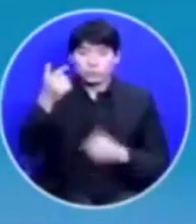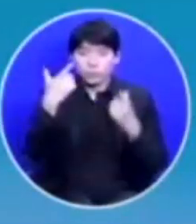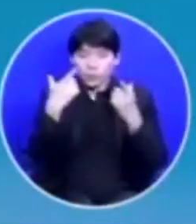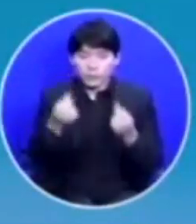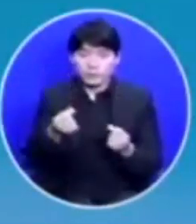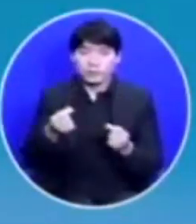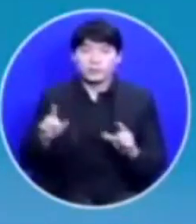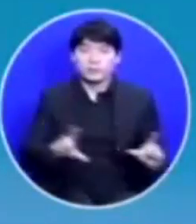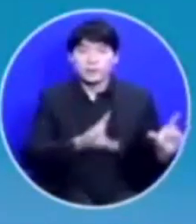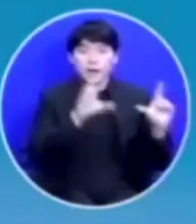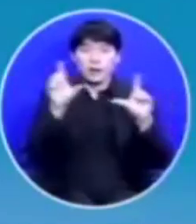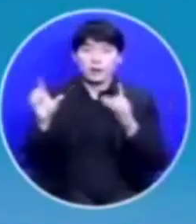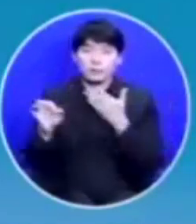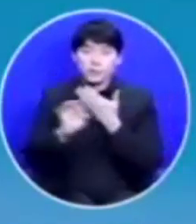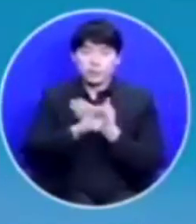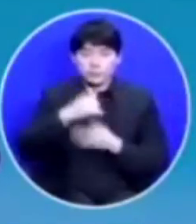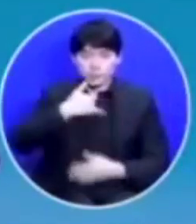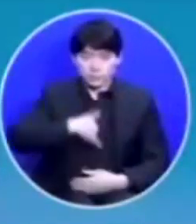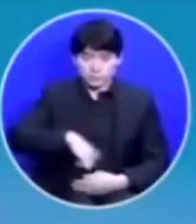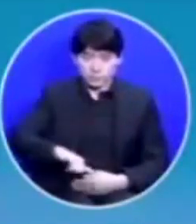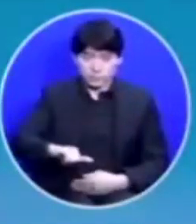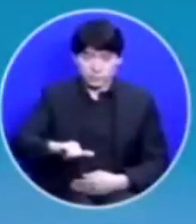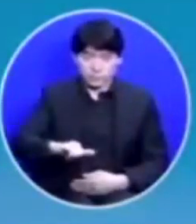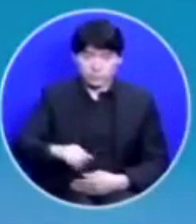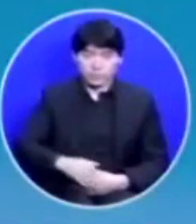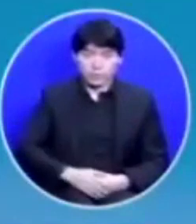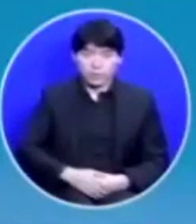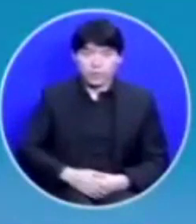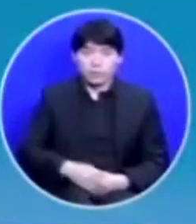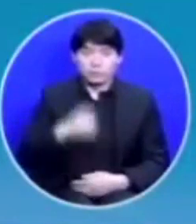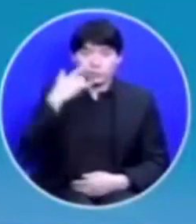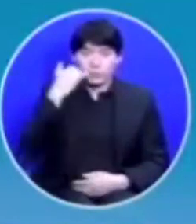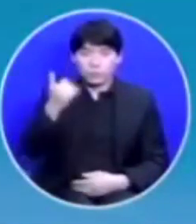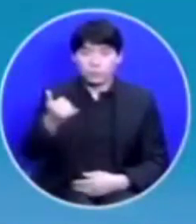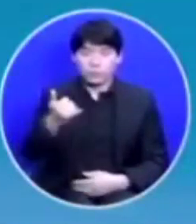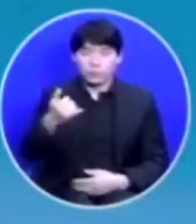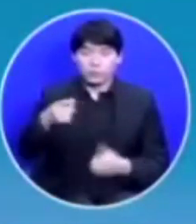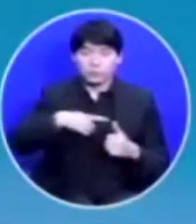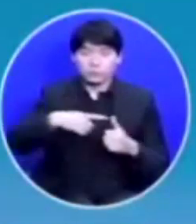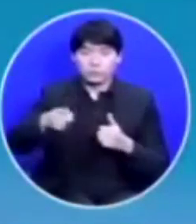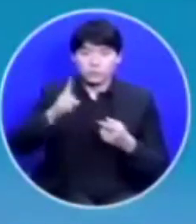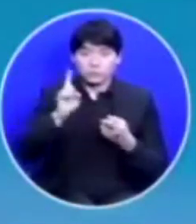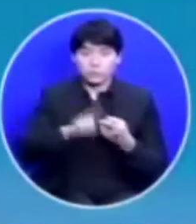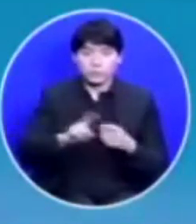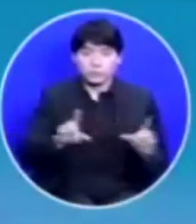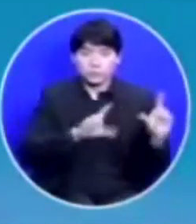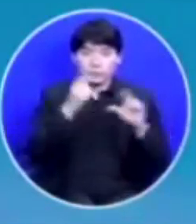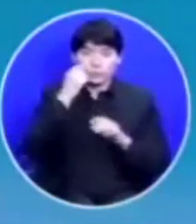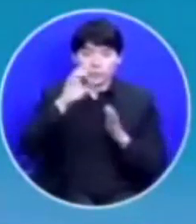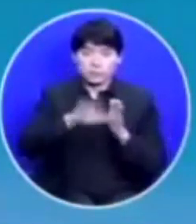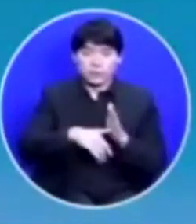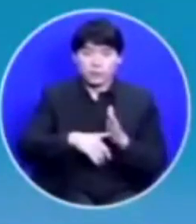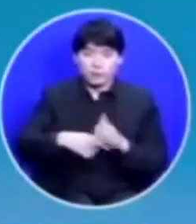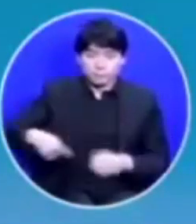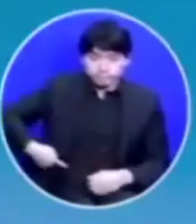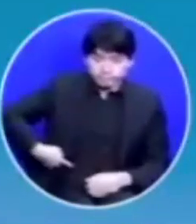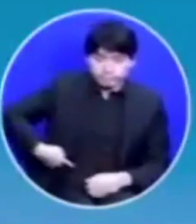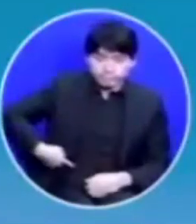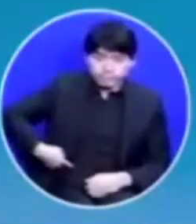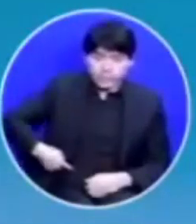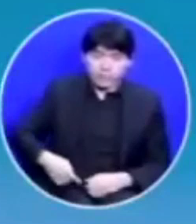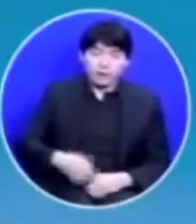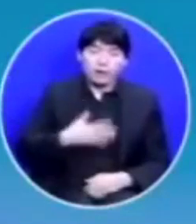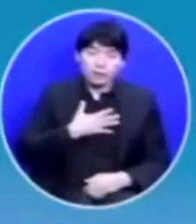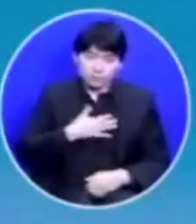그러면 자녀들은 자기가 부모가 가르침대로 살지 못하게 될 때의 마음의 가책을 느낍니다 내가